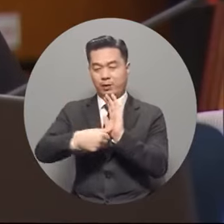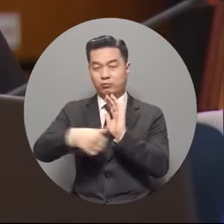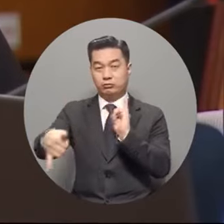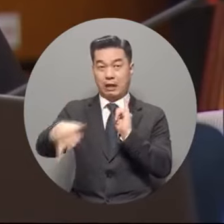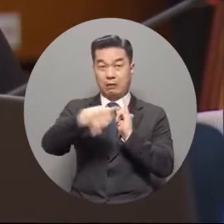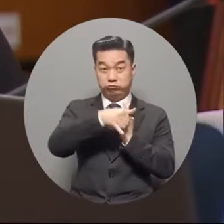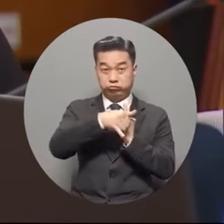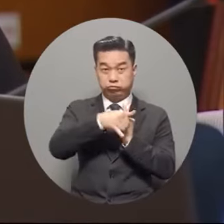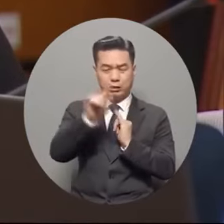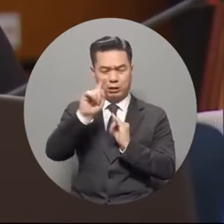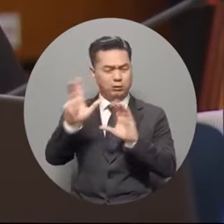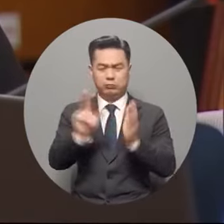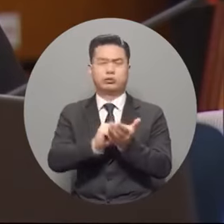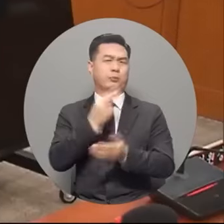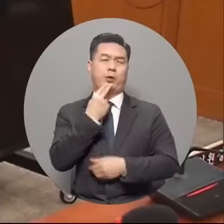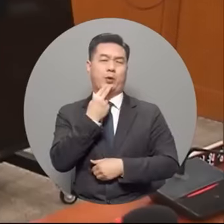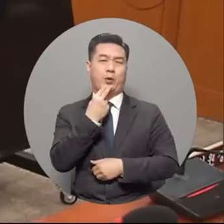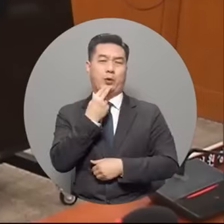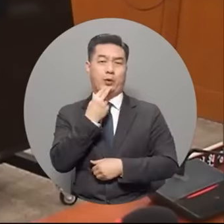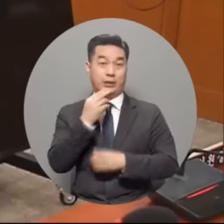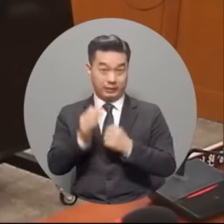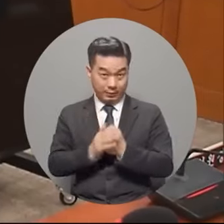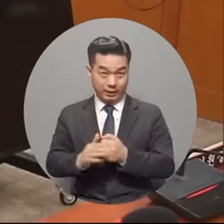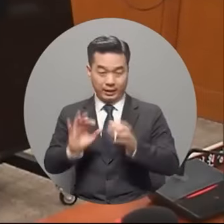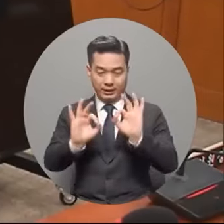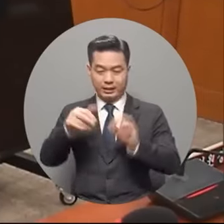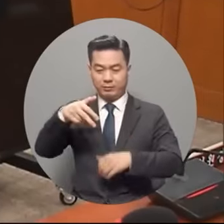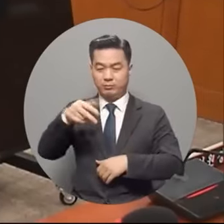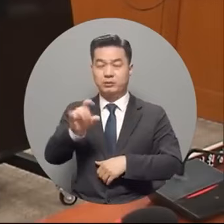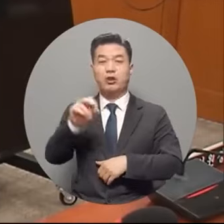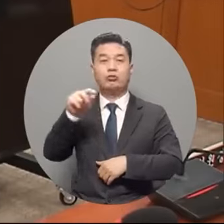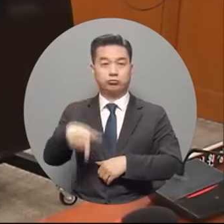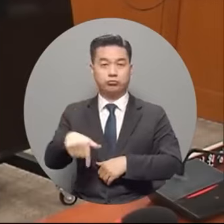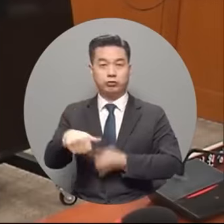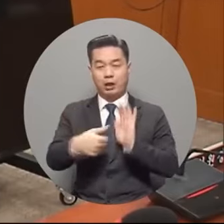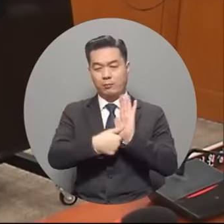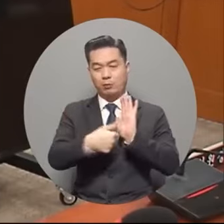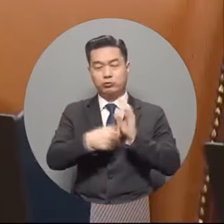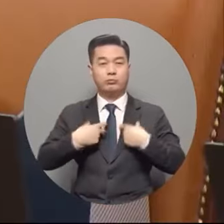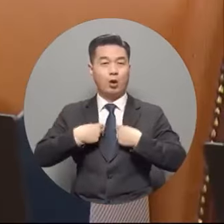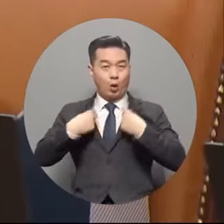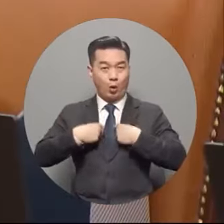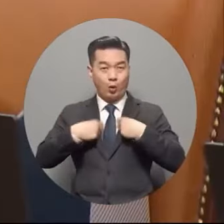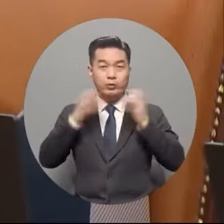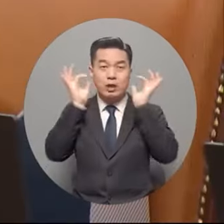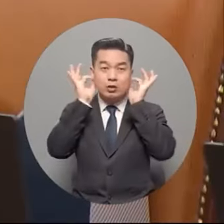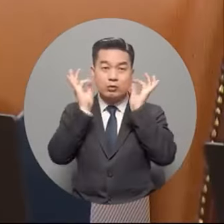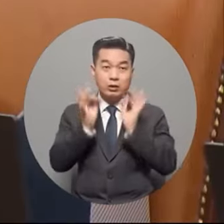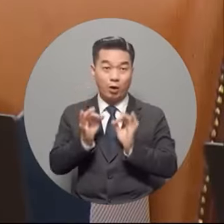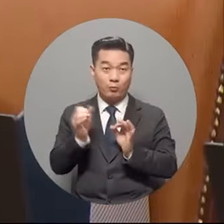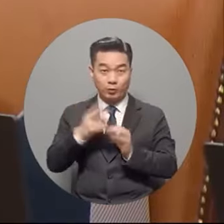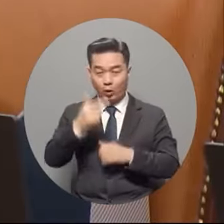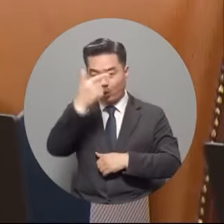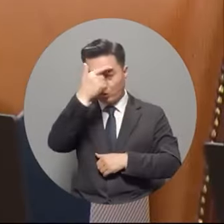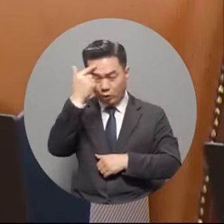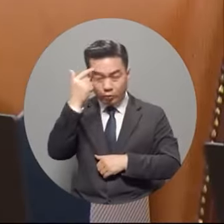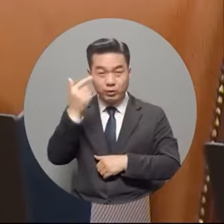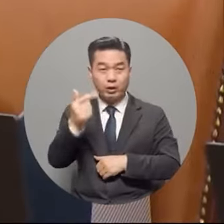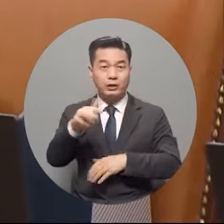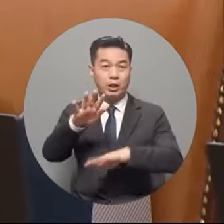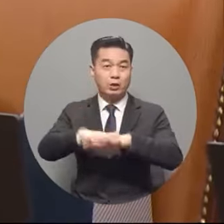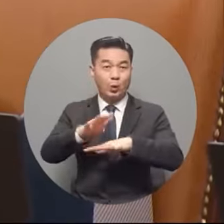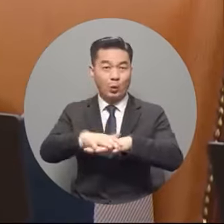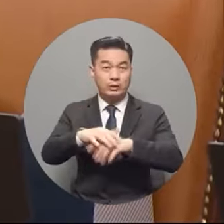돼 아무런 문제가 없다면서 김정숙 여사 명품 옷, 귀금속과 노무현 대통령 논두렁식에도